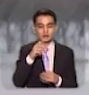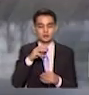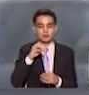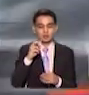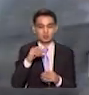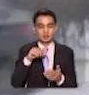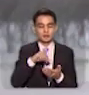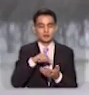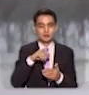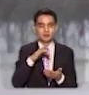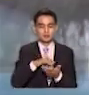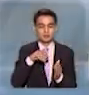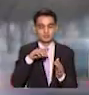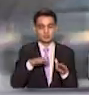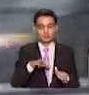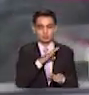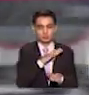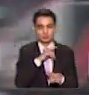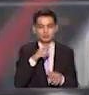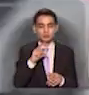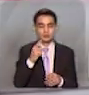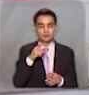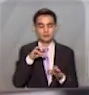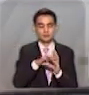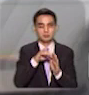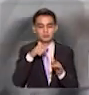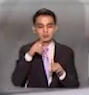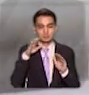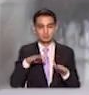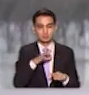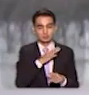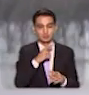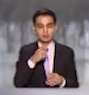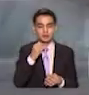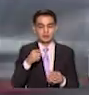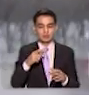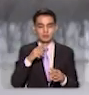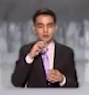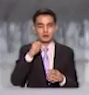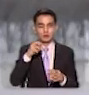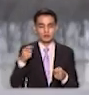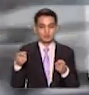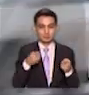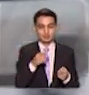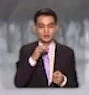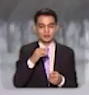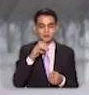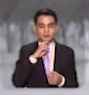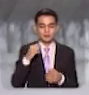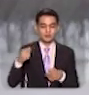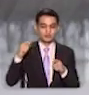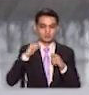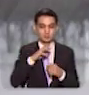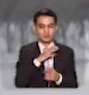орталығының алдында болды. Неліктен дәл осы жер таңдағаны белгісіз. Әйтеуір алдына газ баллон қойып, үстіне жанармай шашқан жігіт